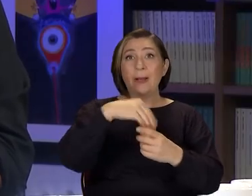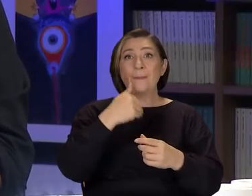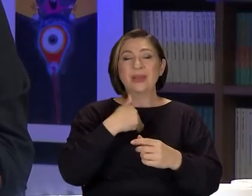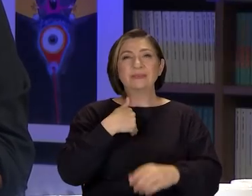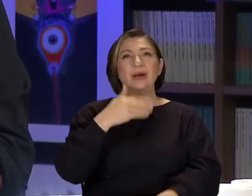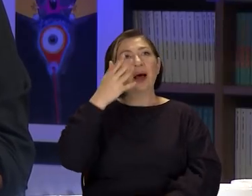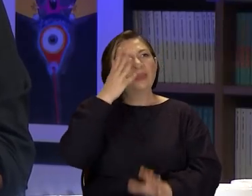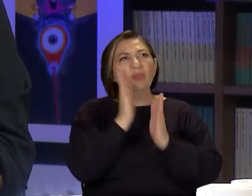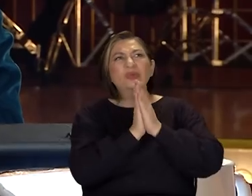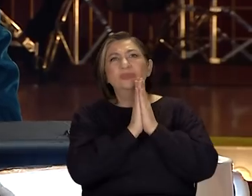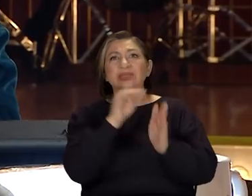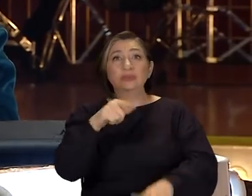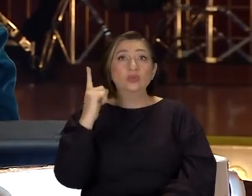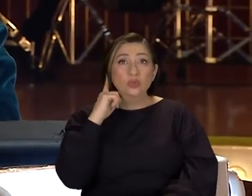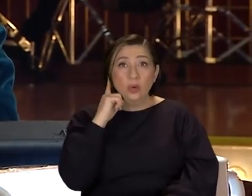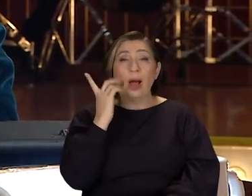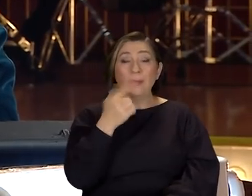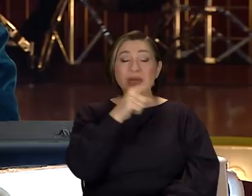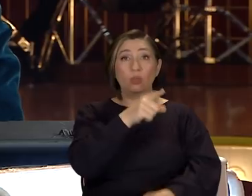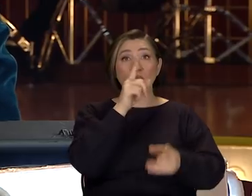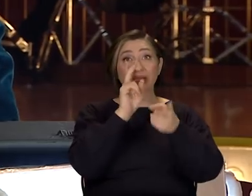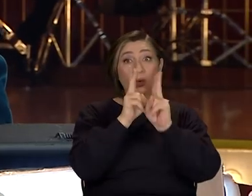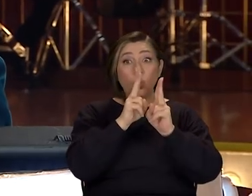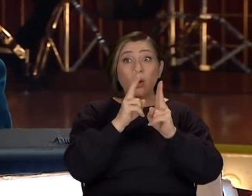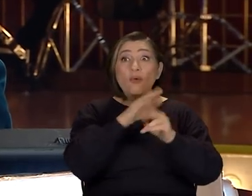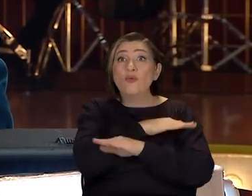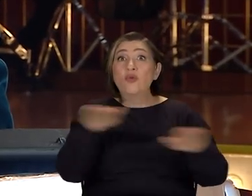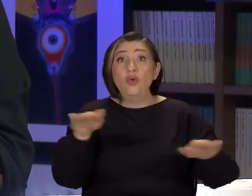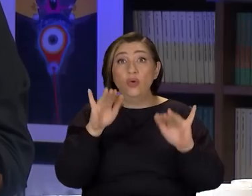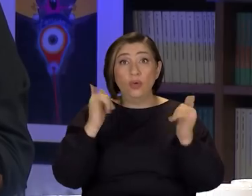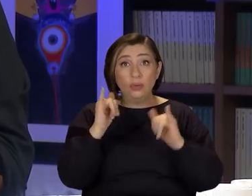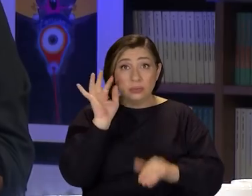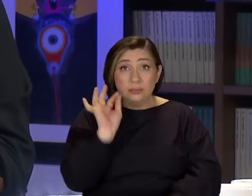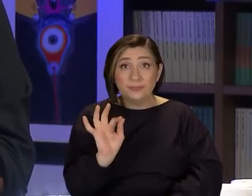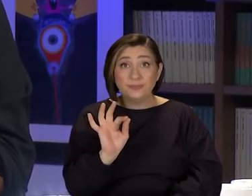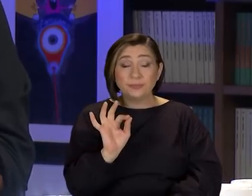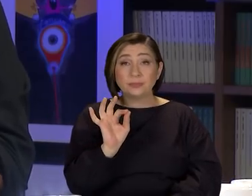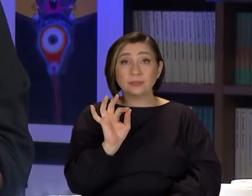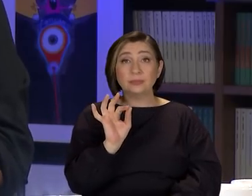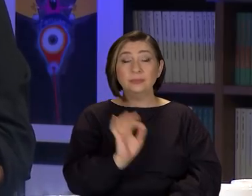Benim salaklığım, özür dilerim. Şimdi duyuyorum. Fakat sen bir de bu oyunu kapalı gişe oynuyorsun. Yani